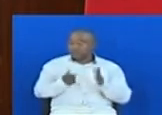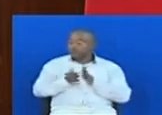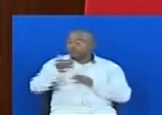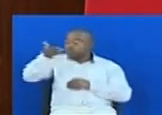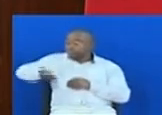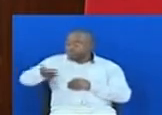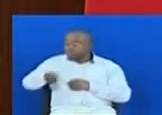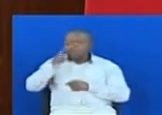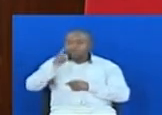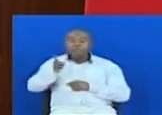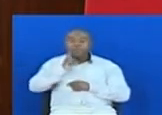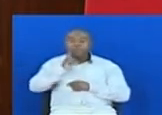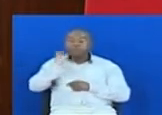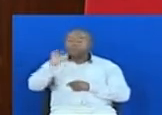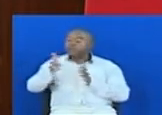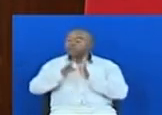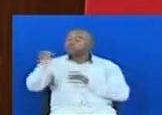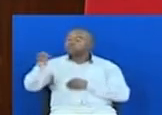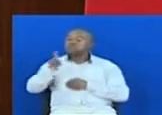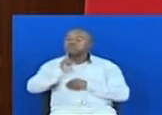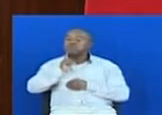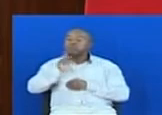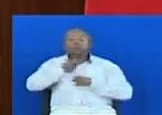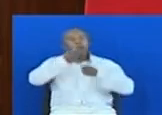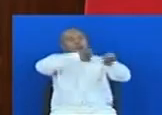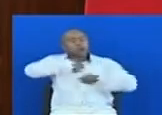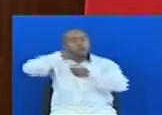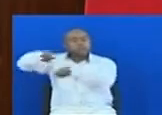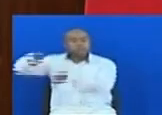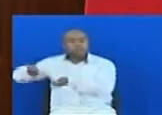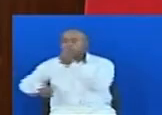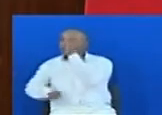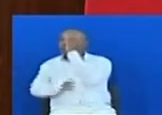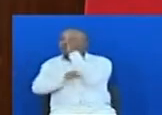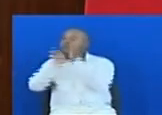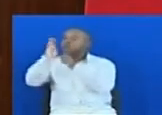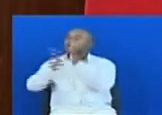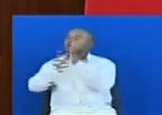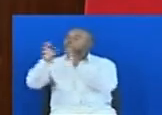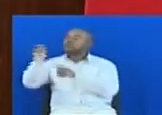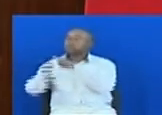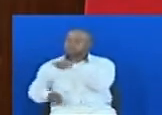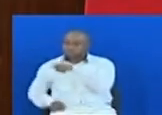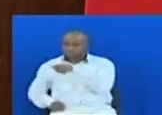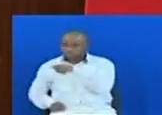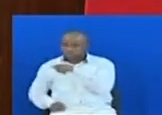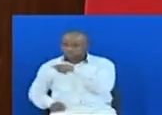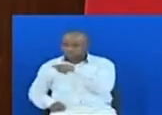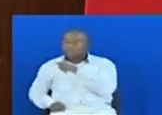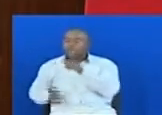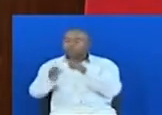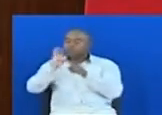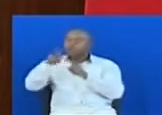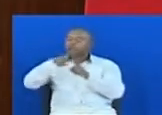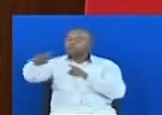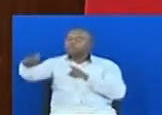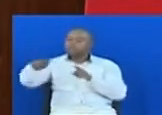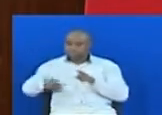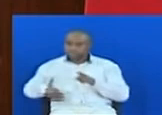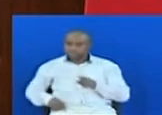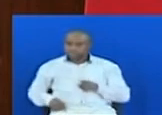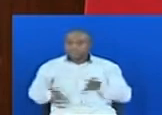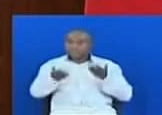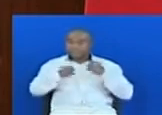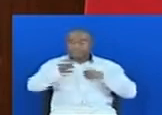ukamkuta mama na miaka 90, 100 anakwenda kulima. Ni part ya mazoezi. It's a high time sasa